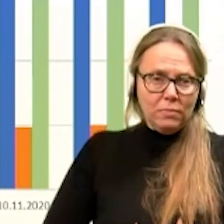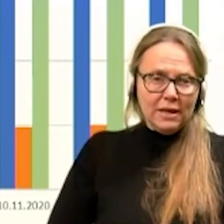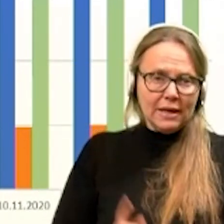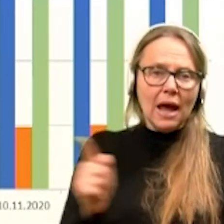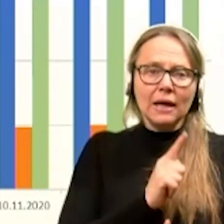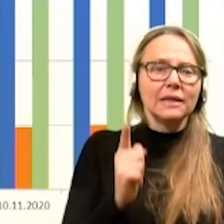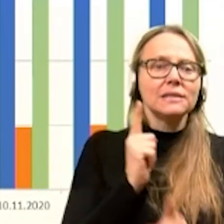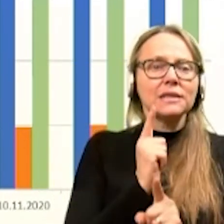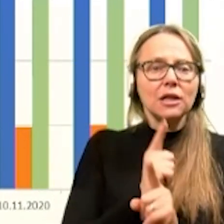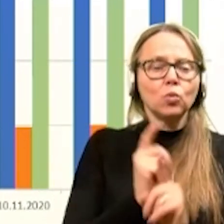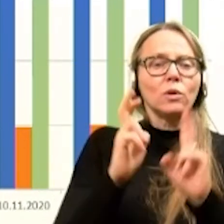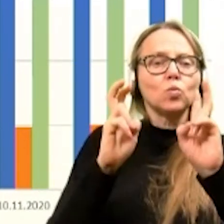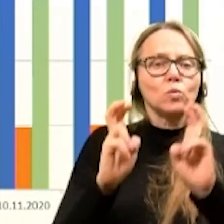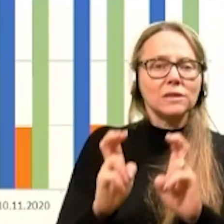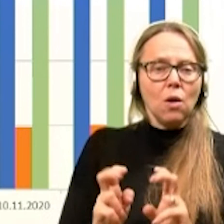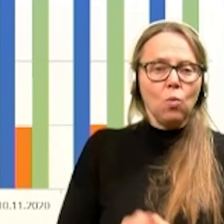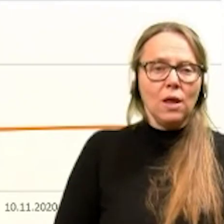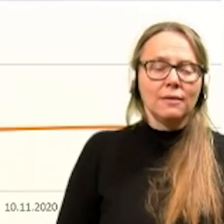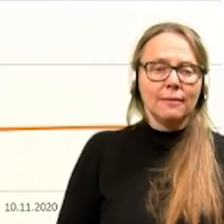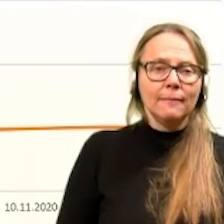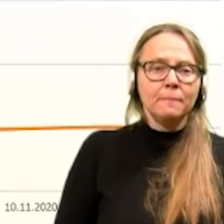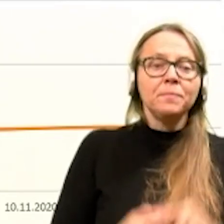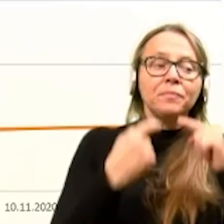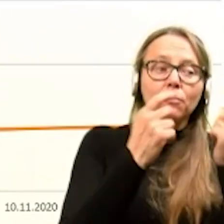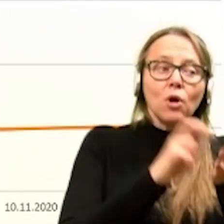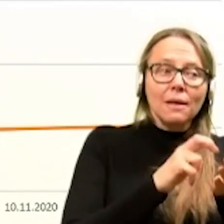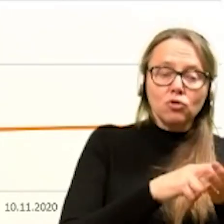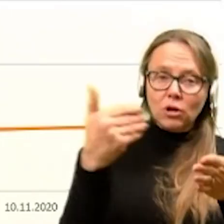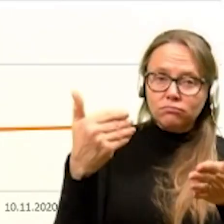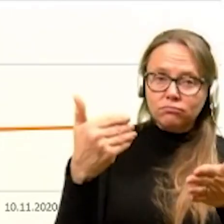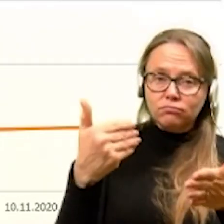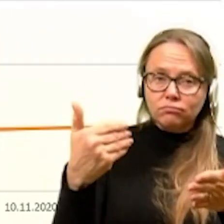se tudi ustavlja. Gremo pogledat še naslednji graf.